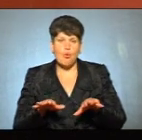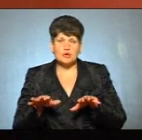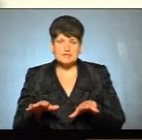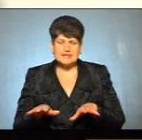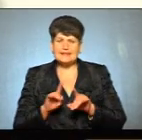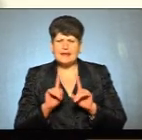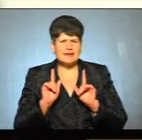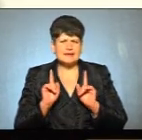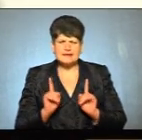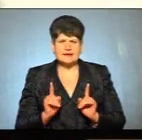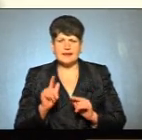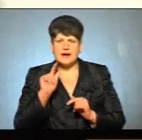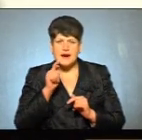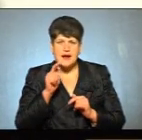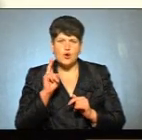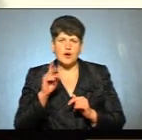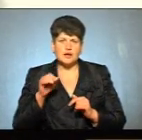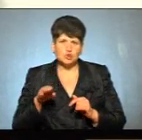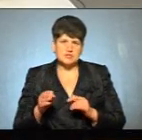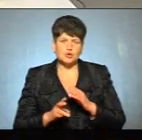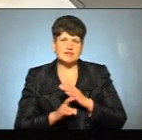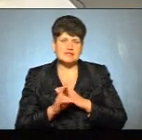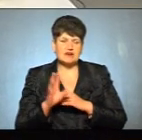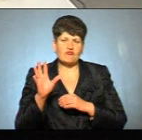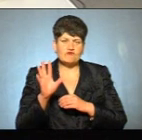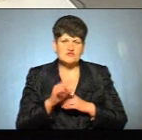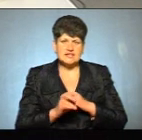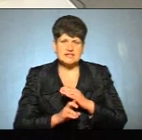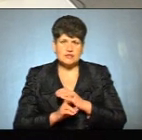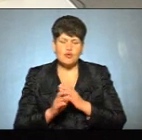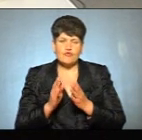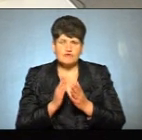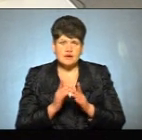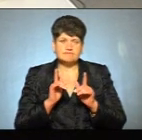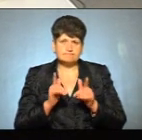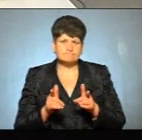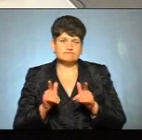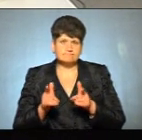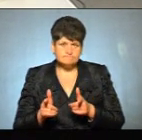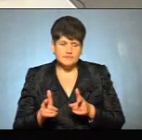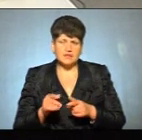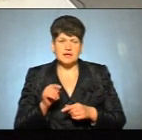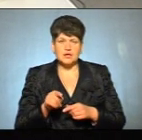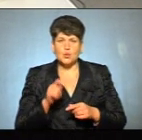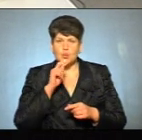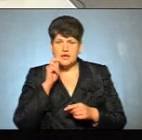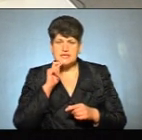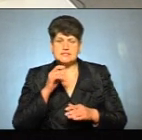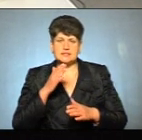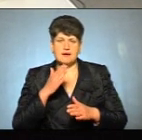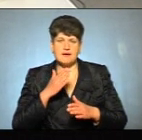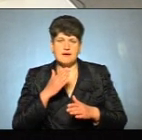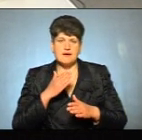тільки греко-католицької церкви, але всіх церков є однозгідна. І Всеукраїнська рада церков і